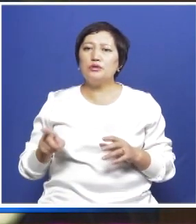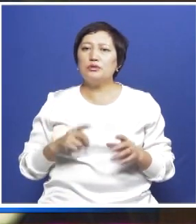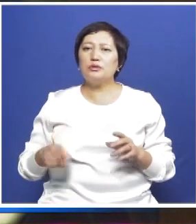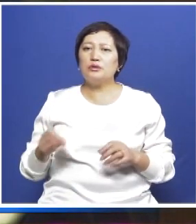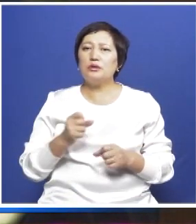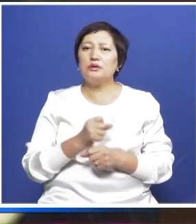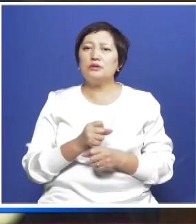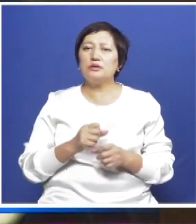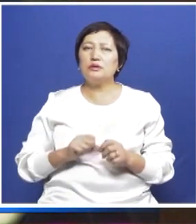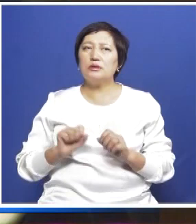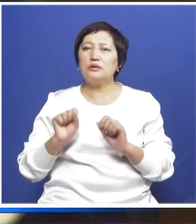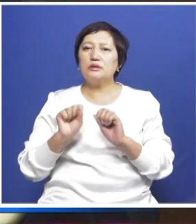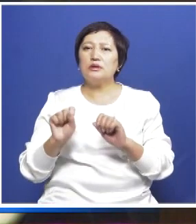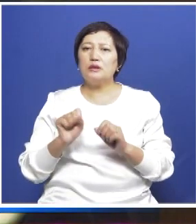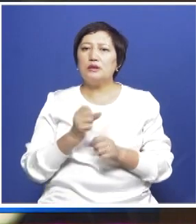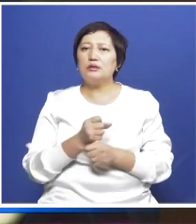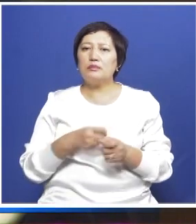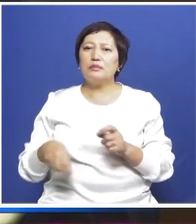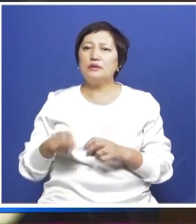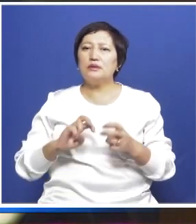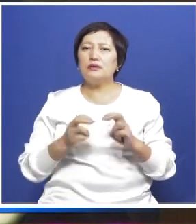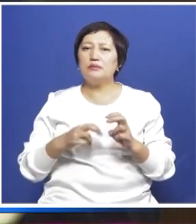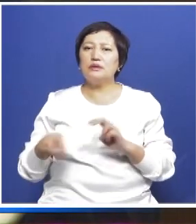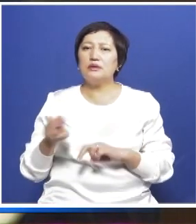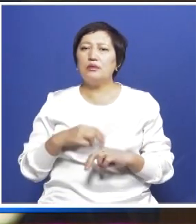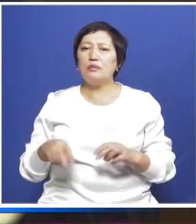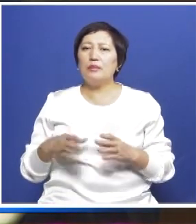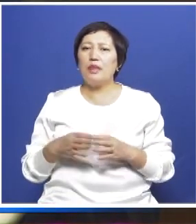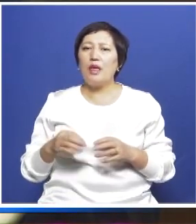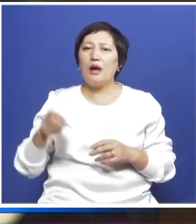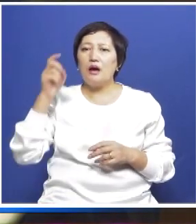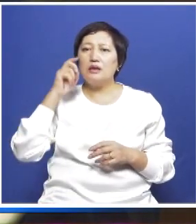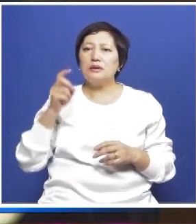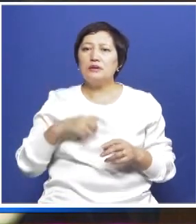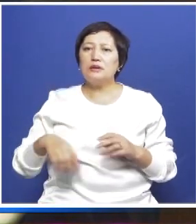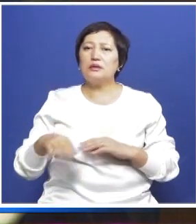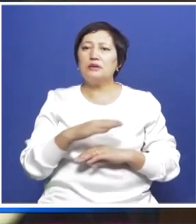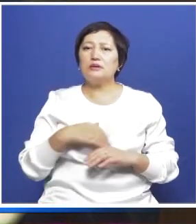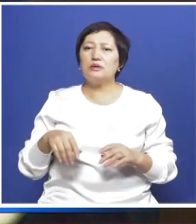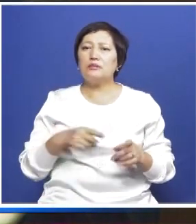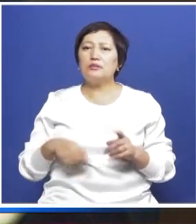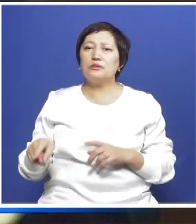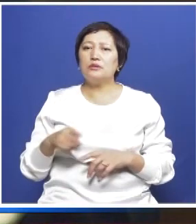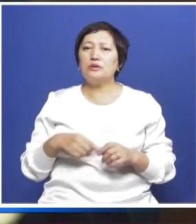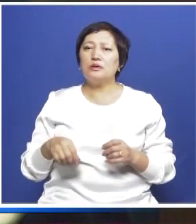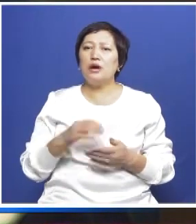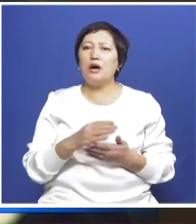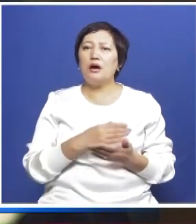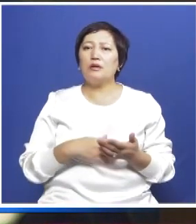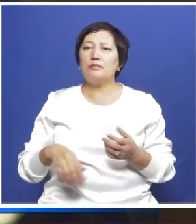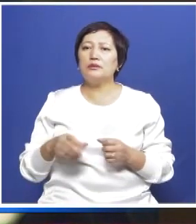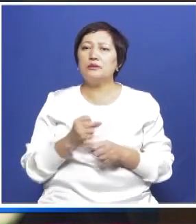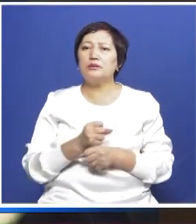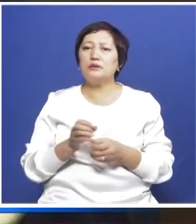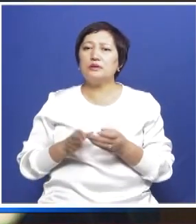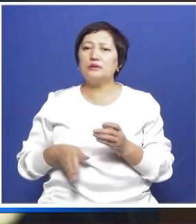ресурстарының сақталуы маңызды мәселе болып табылады. Қазақстанда жалпы су ағынының